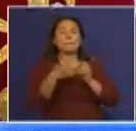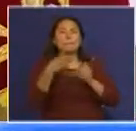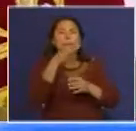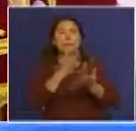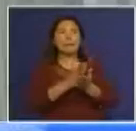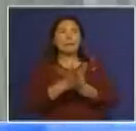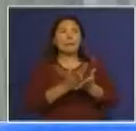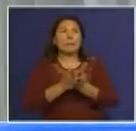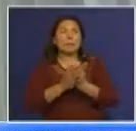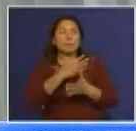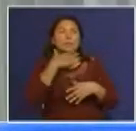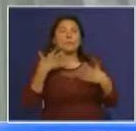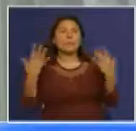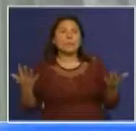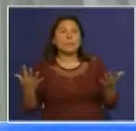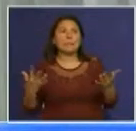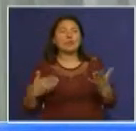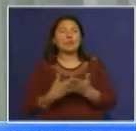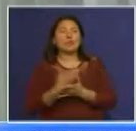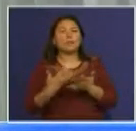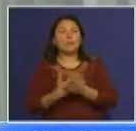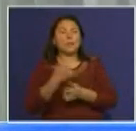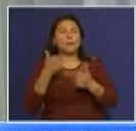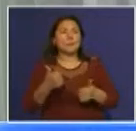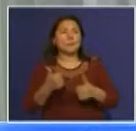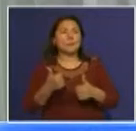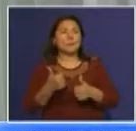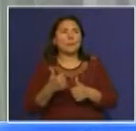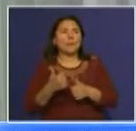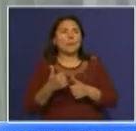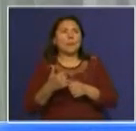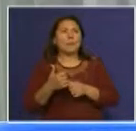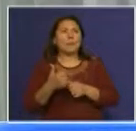жаңартамыз, көптеген жаңа-жаңа жақсы шығармалар енгізім келіп отыр.